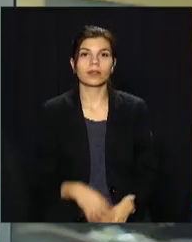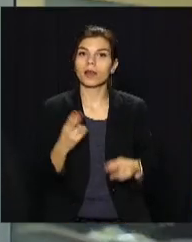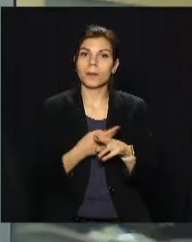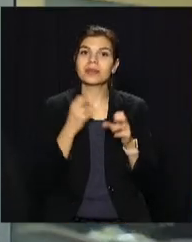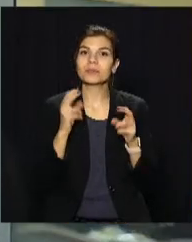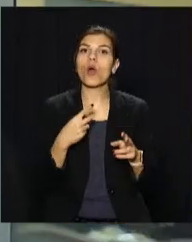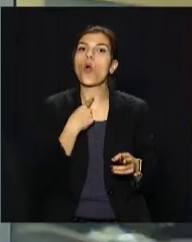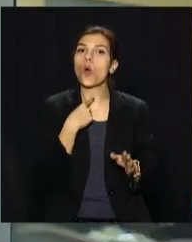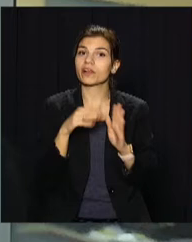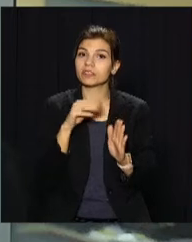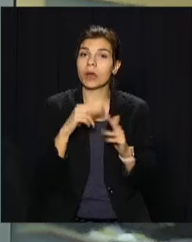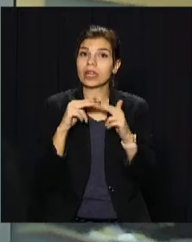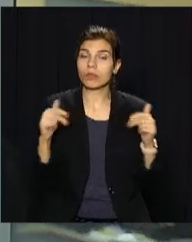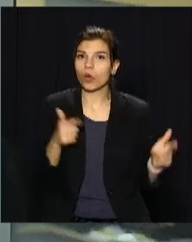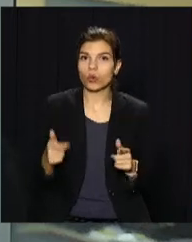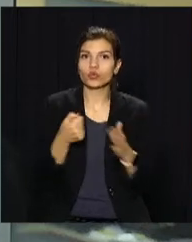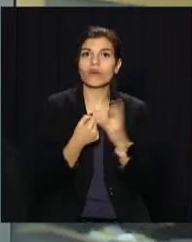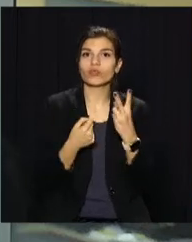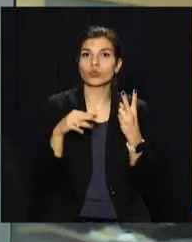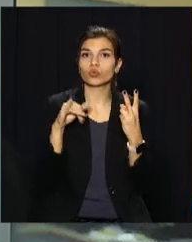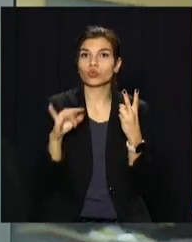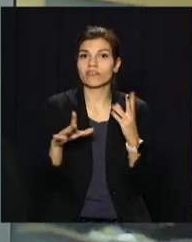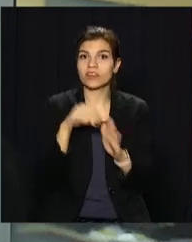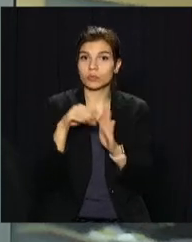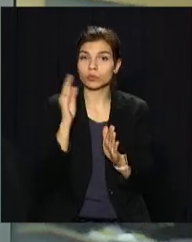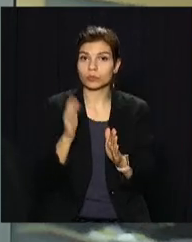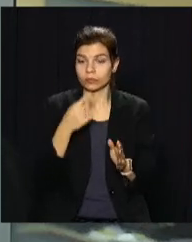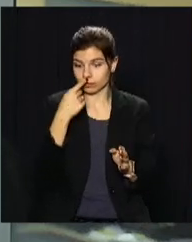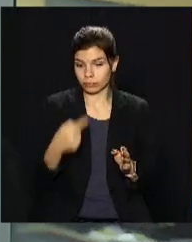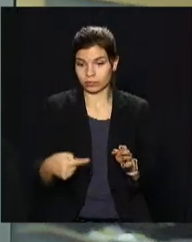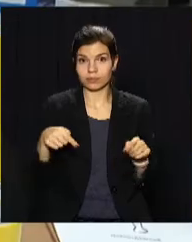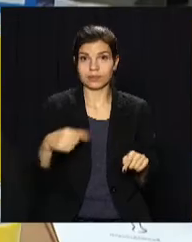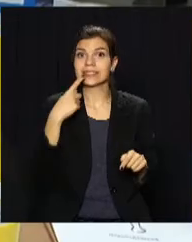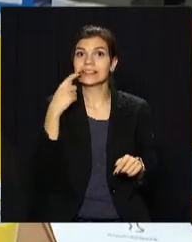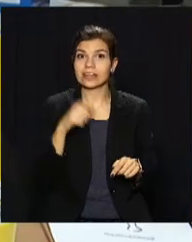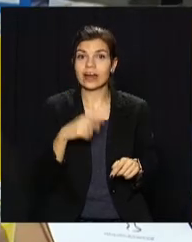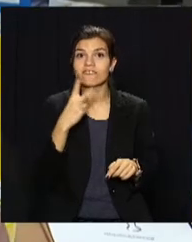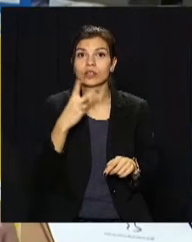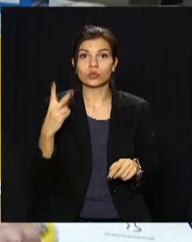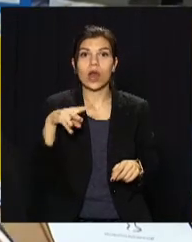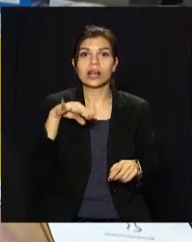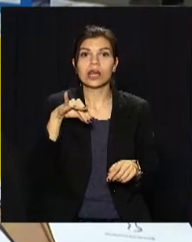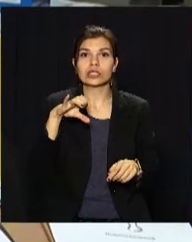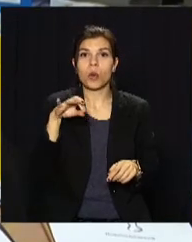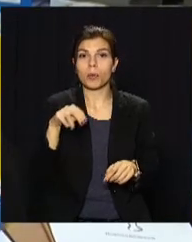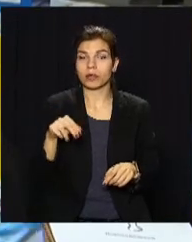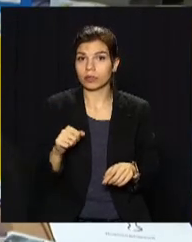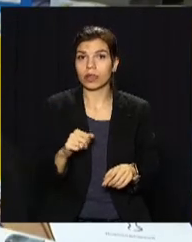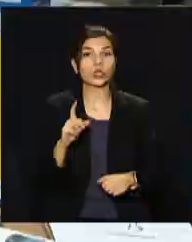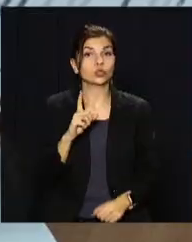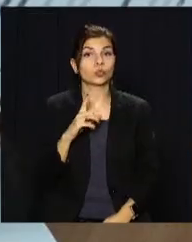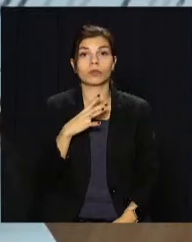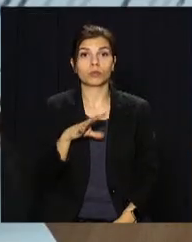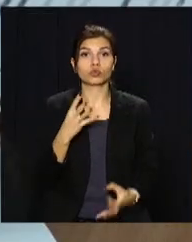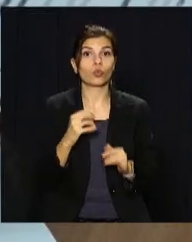Безпечне голосування. Дніпро готується до другого туру виборів, який відбудеться цієї неділі, 22 листопада. Аби не